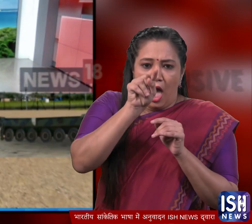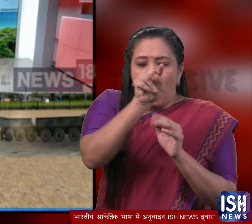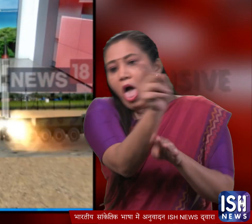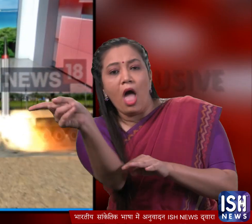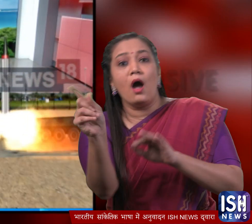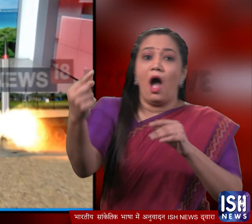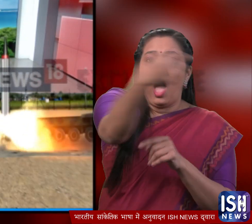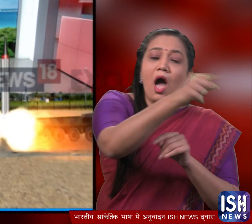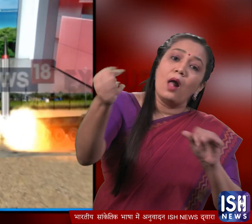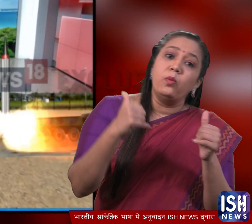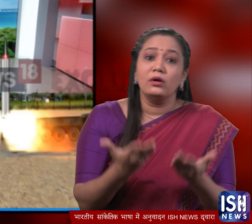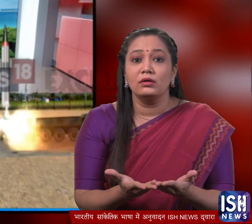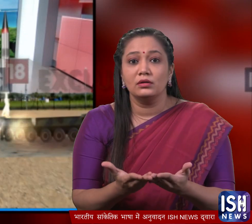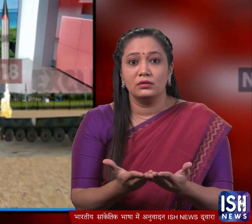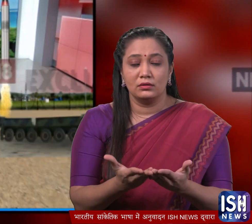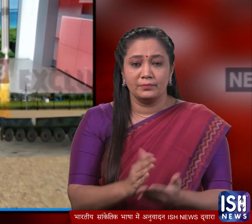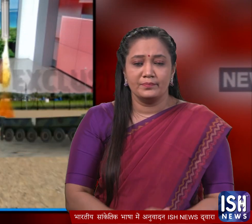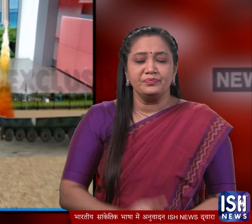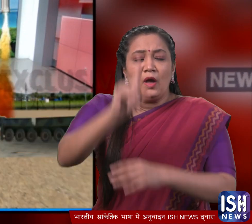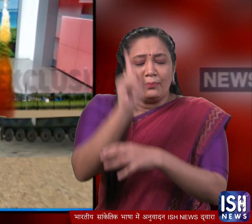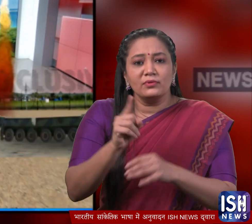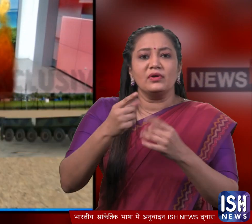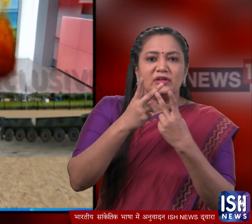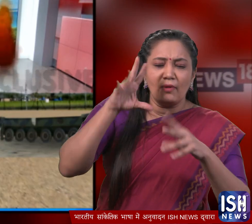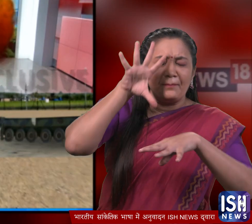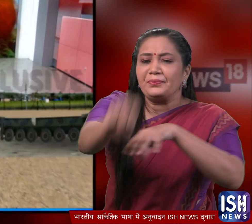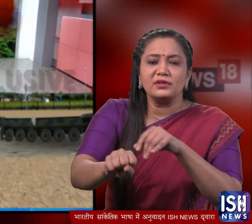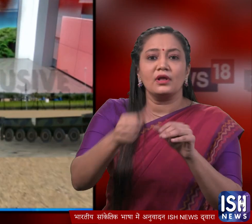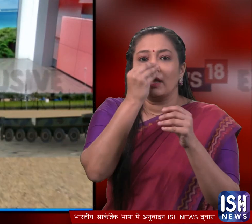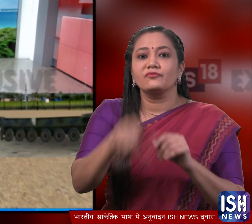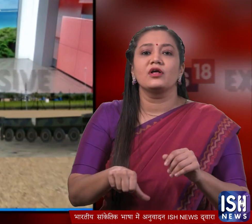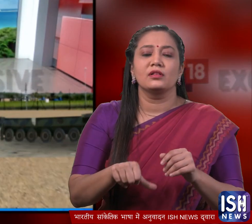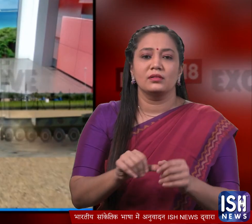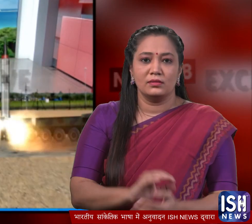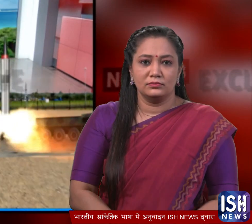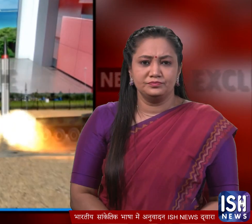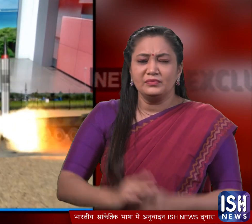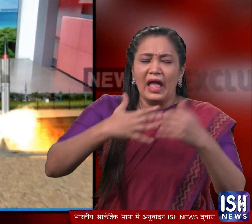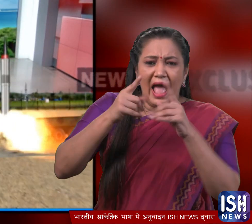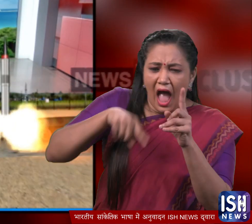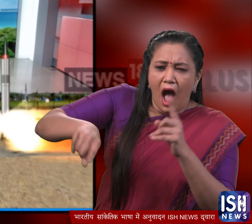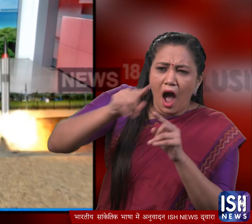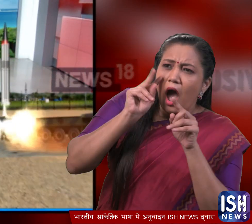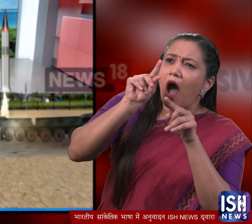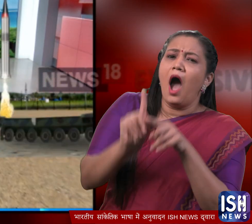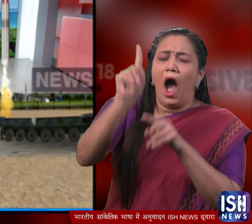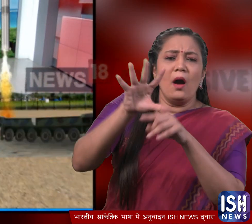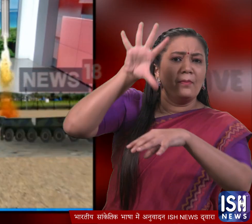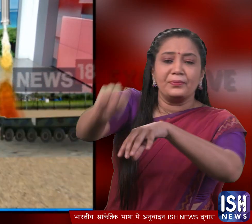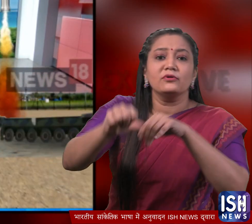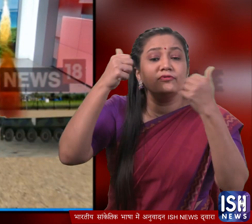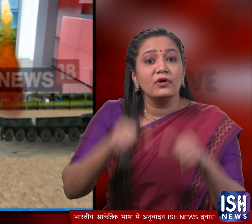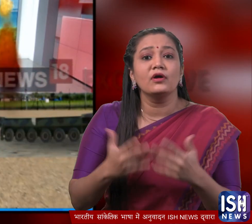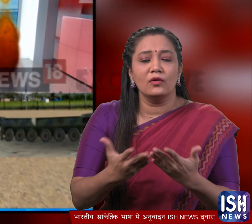सकती है। इसी वजह से हाइपरसोनिक मिसाइल डिफेंस सिस्टम तक को गच्चा दे देती है, वो इसे भेद ही नहीं पाते। लेकिन